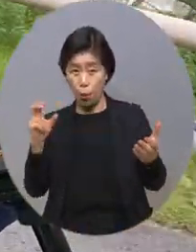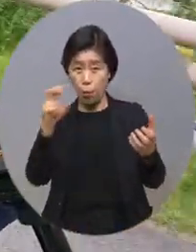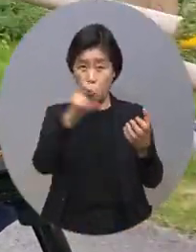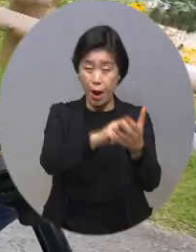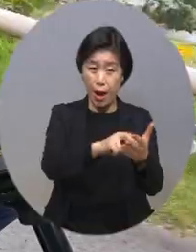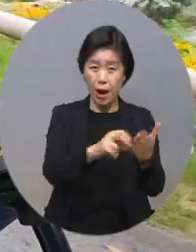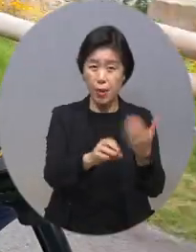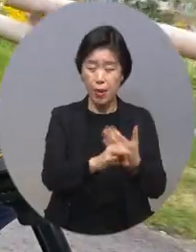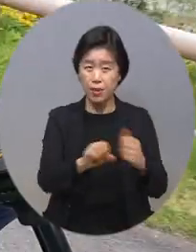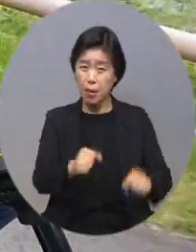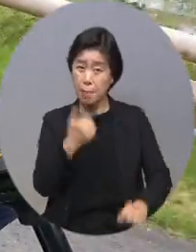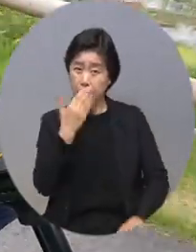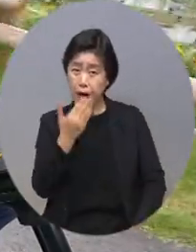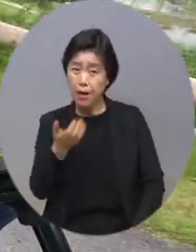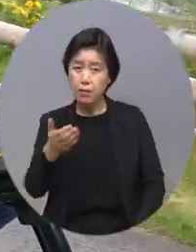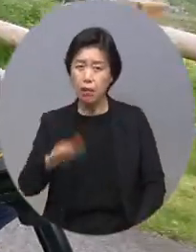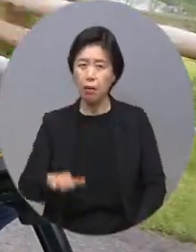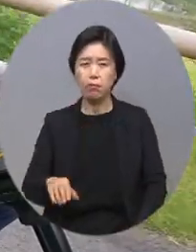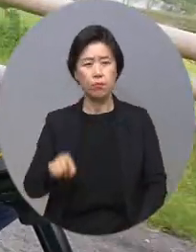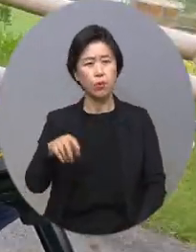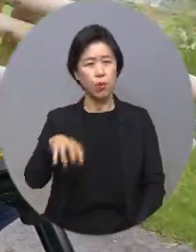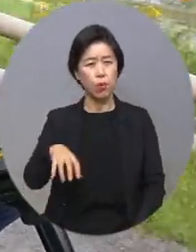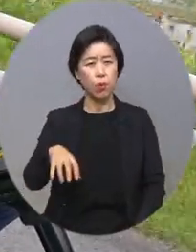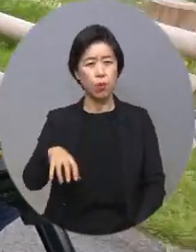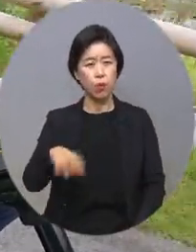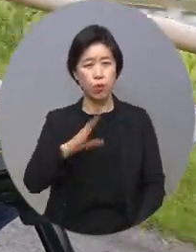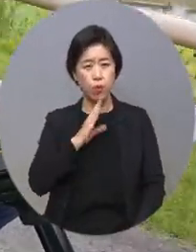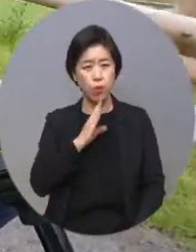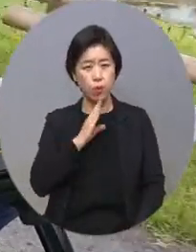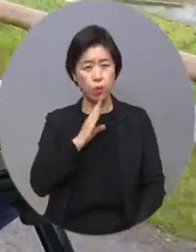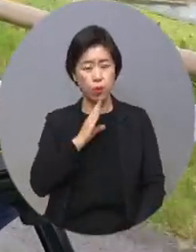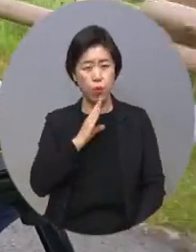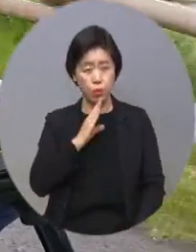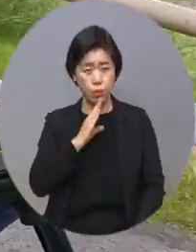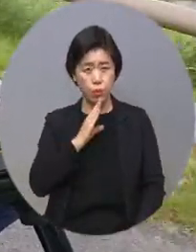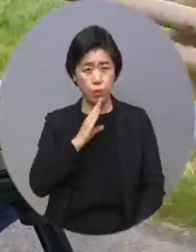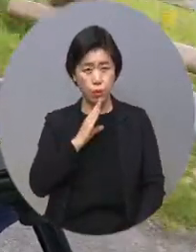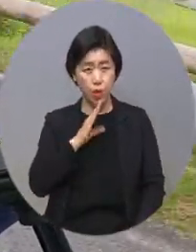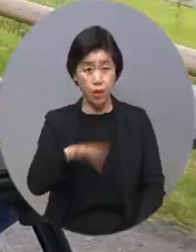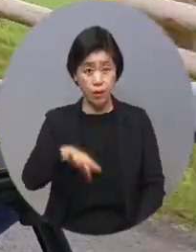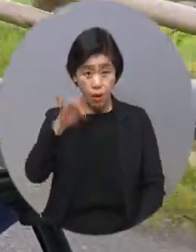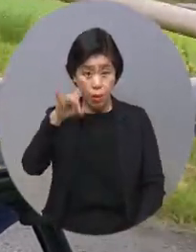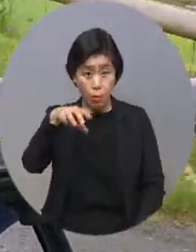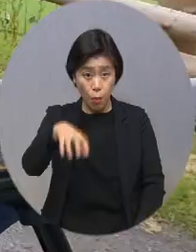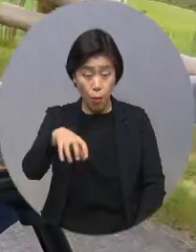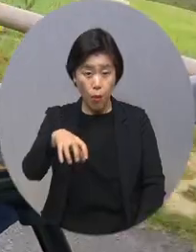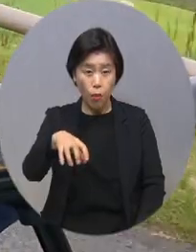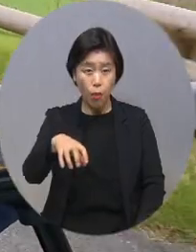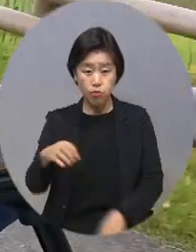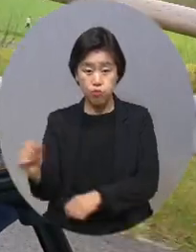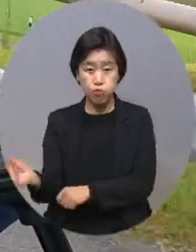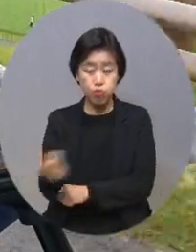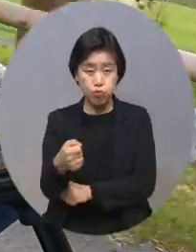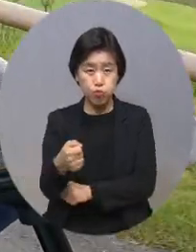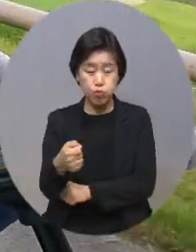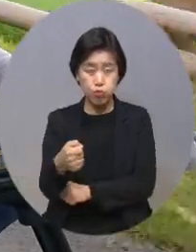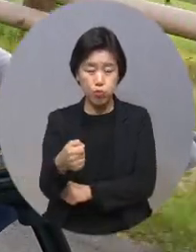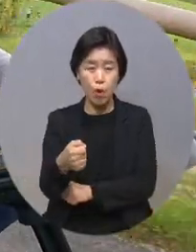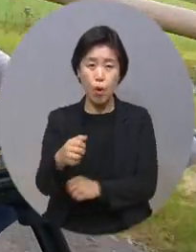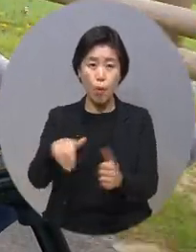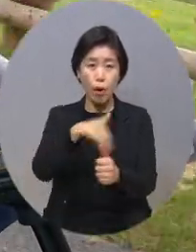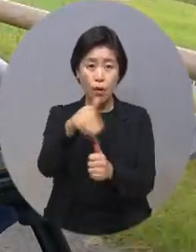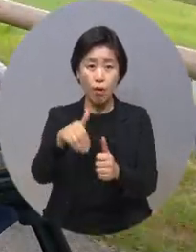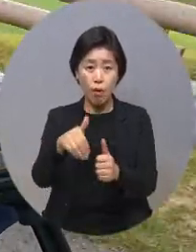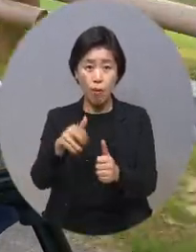아니 그 정도. 근데 나 몰랐는데 여기 되게 첫 번째부터 이러니까 되게. 아니 왜냐면 왼쪽이